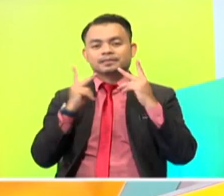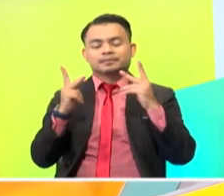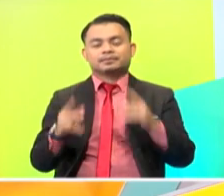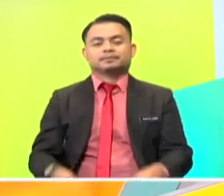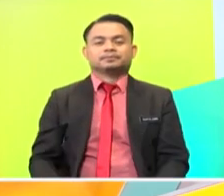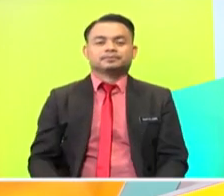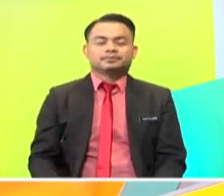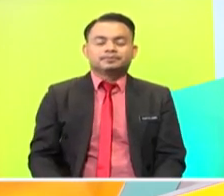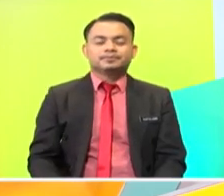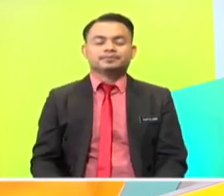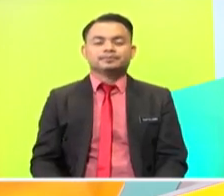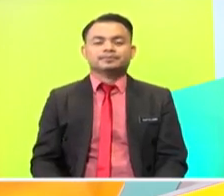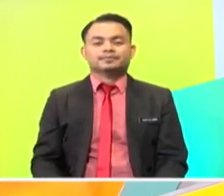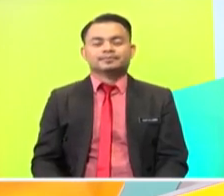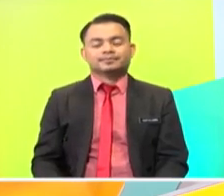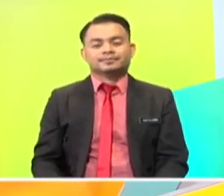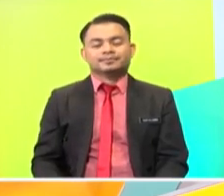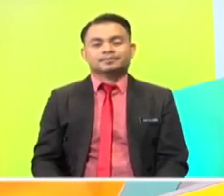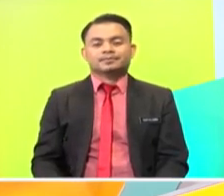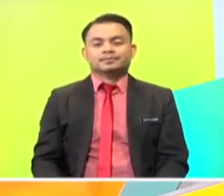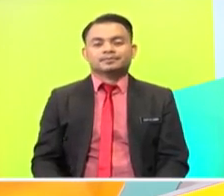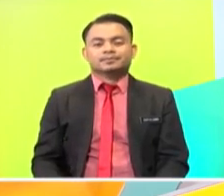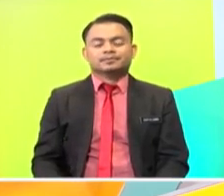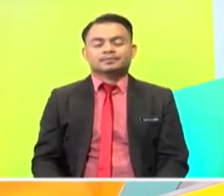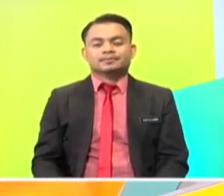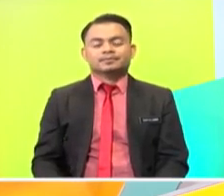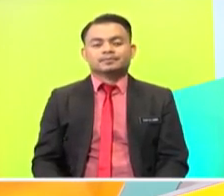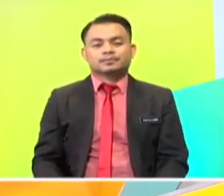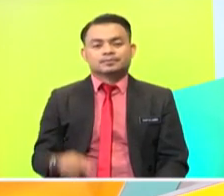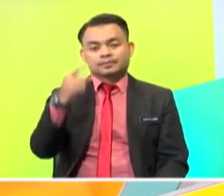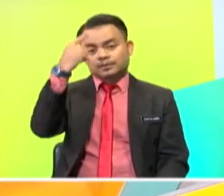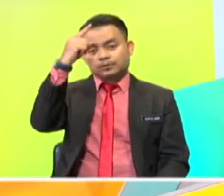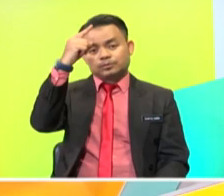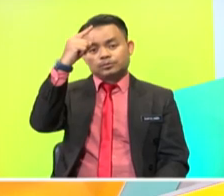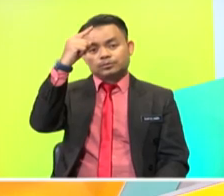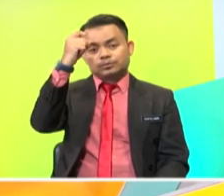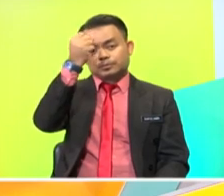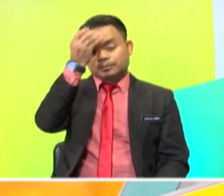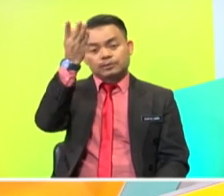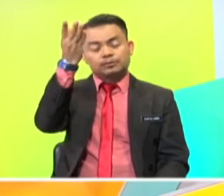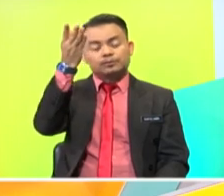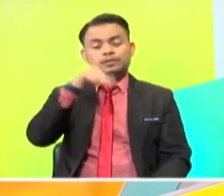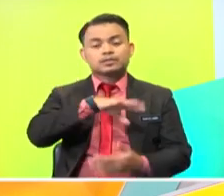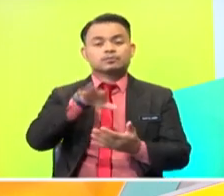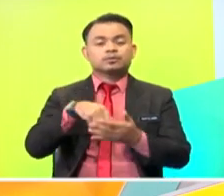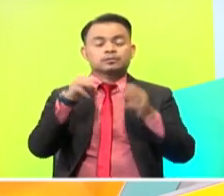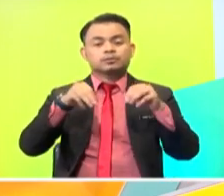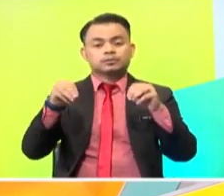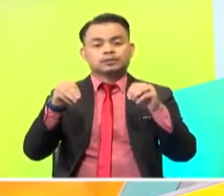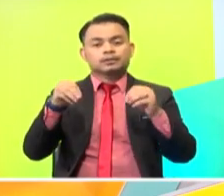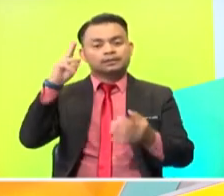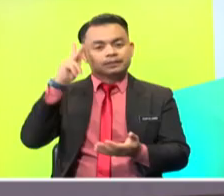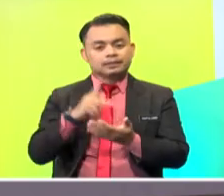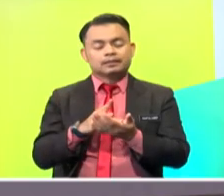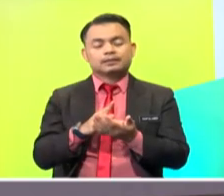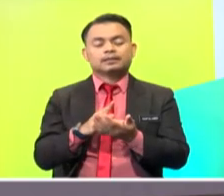desain baik hamdulillah oke sagu untuk pengetahuan murid-murid kita hari ini boleh tak ceguken akan diri duduk